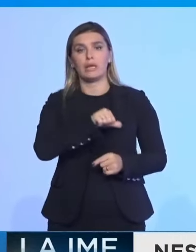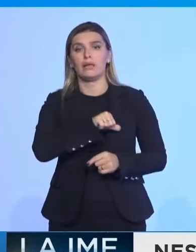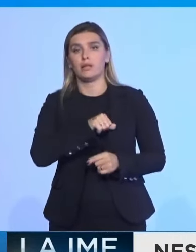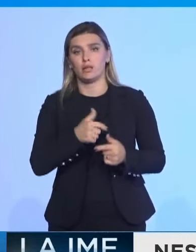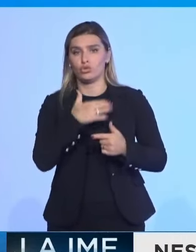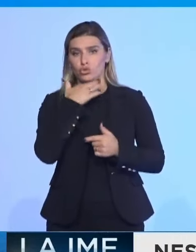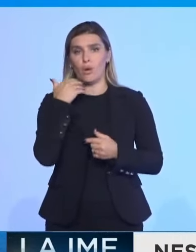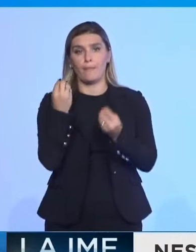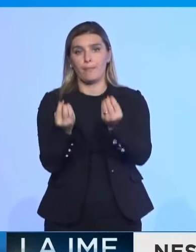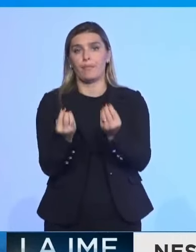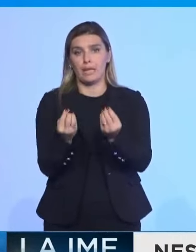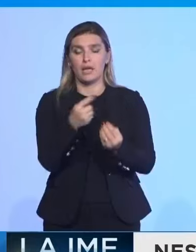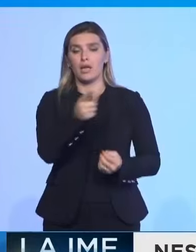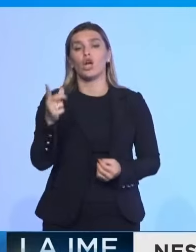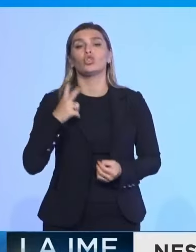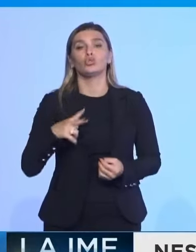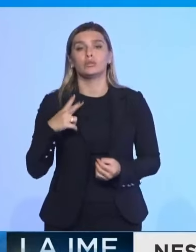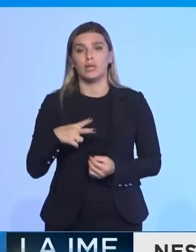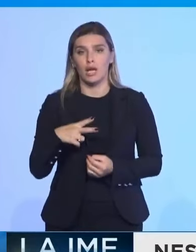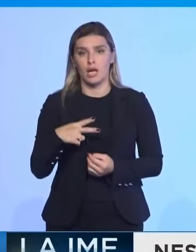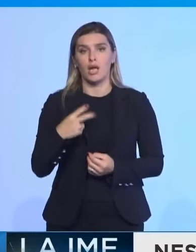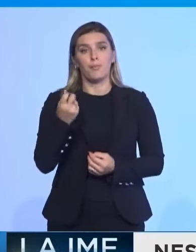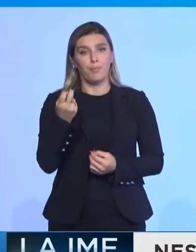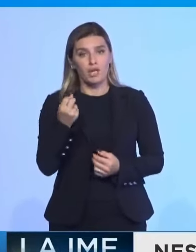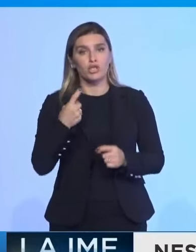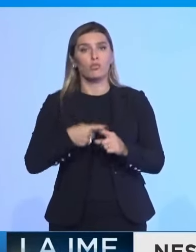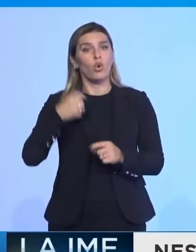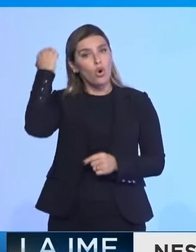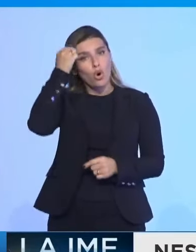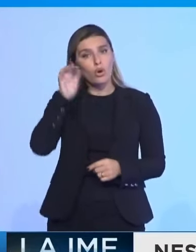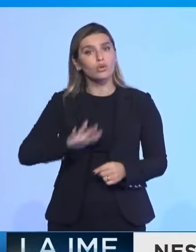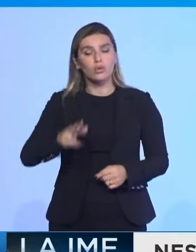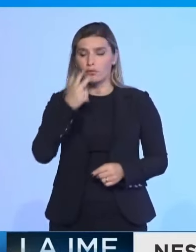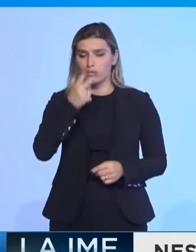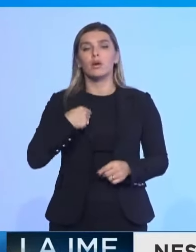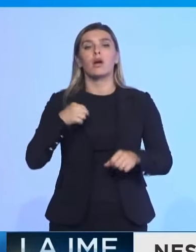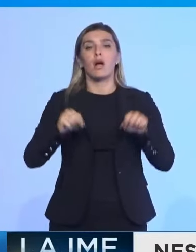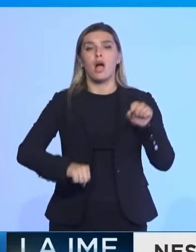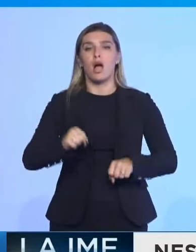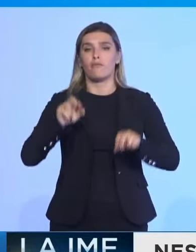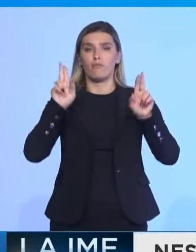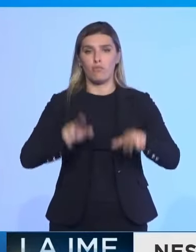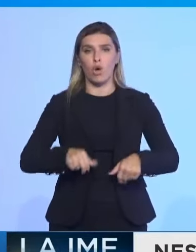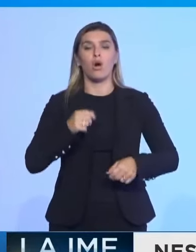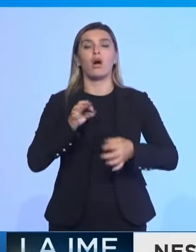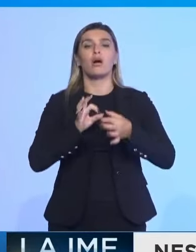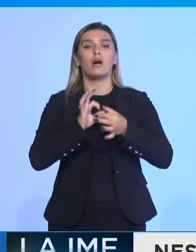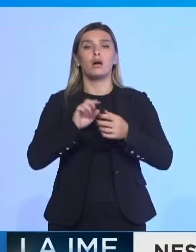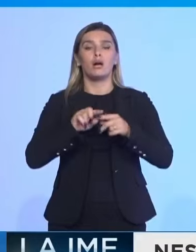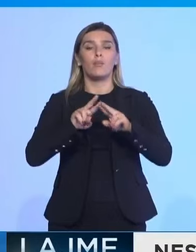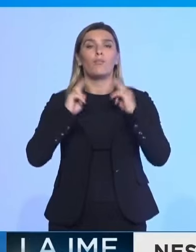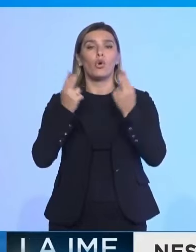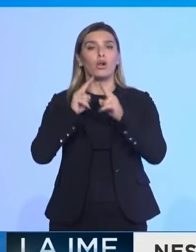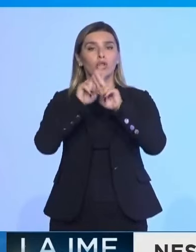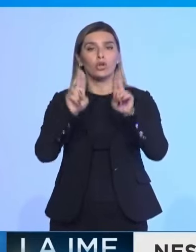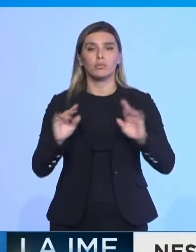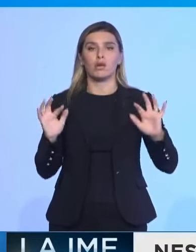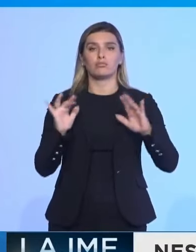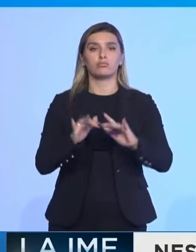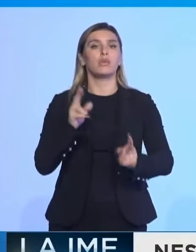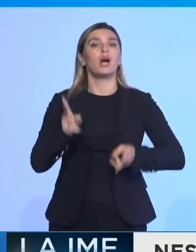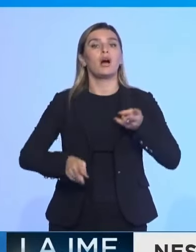tregoj qytetarëve të Prishtinës dhe të Kosovës në përgjithësi se jemi të aftë të organizojmë edhe gara me karakter ndërkombëtar dhe të